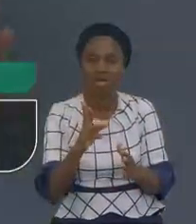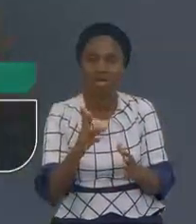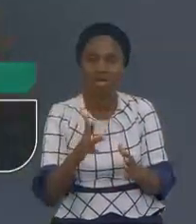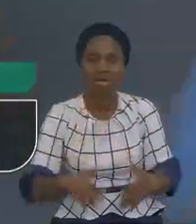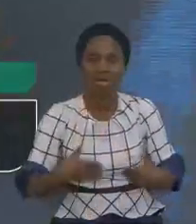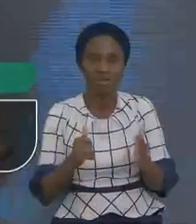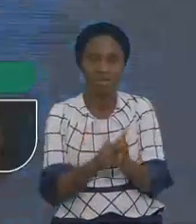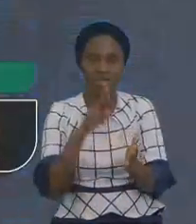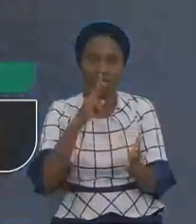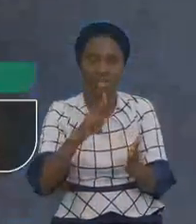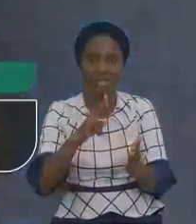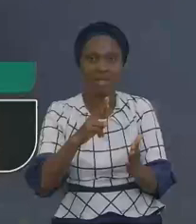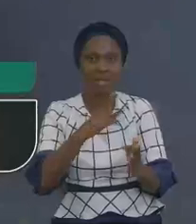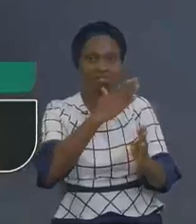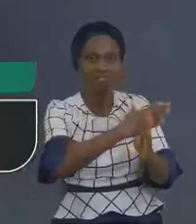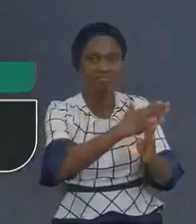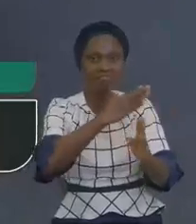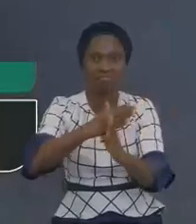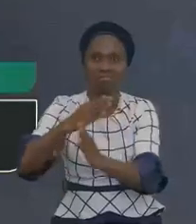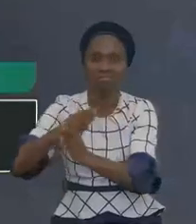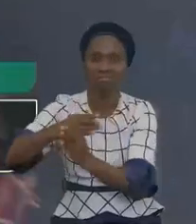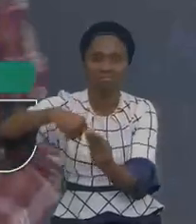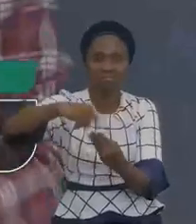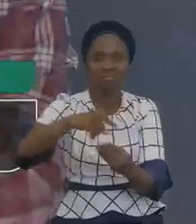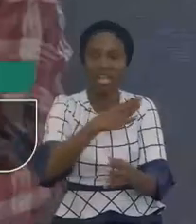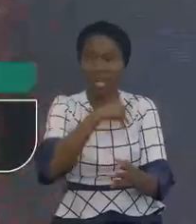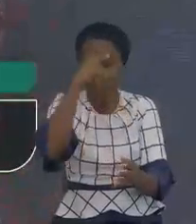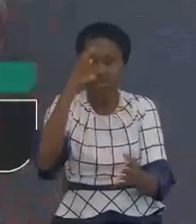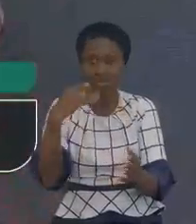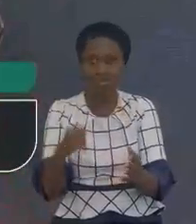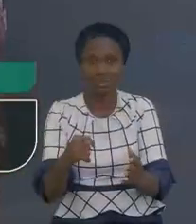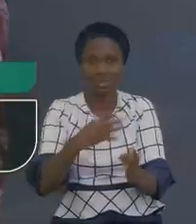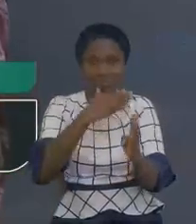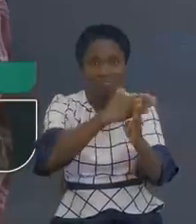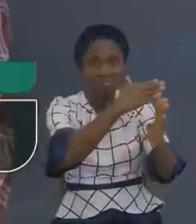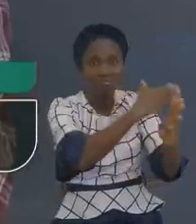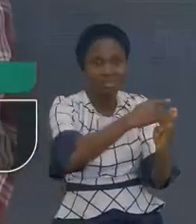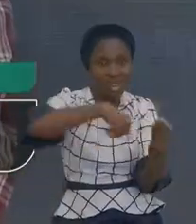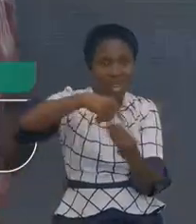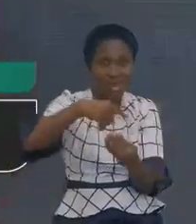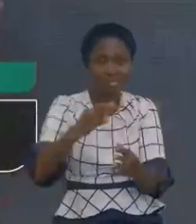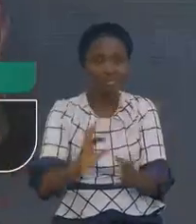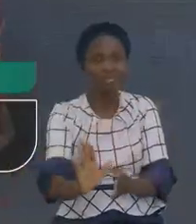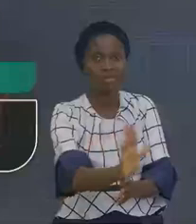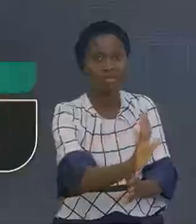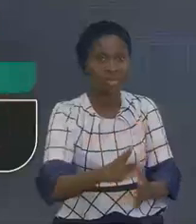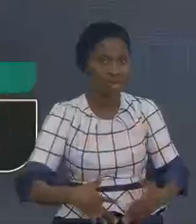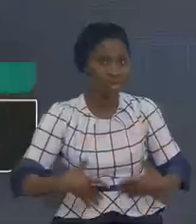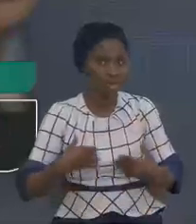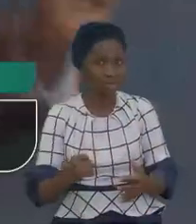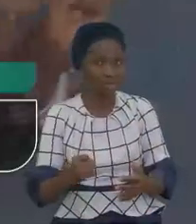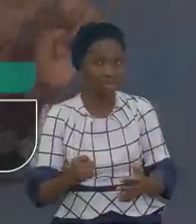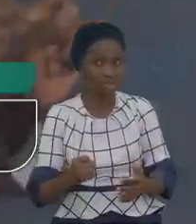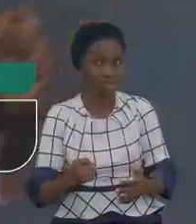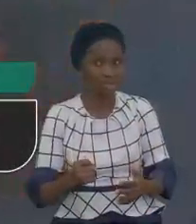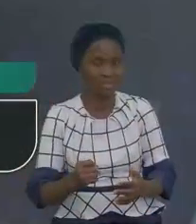Et à cause de ces barricades, ils sont limités.